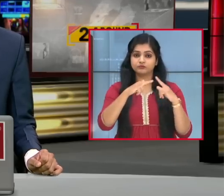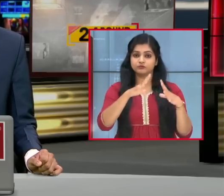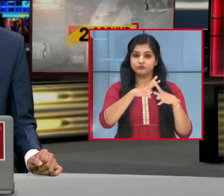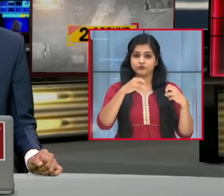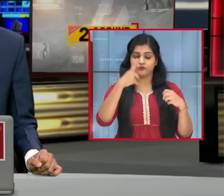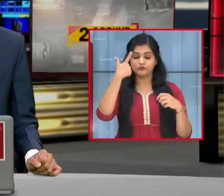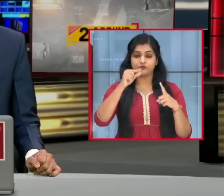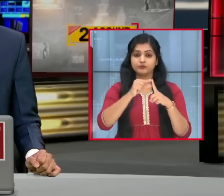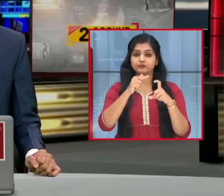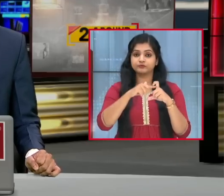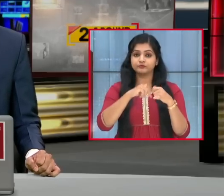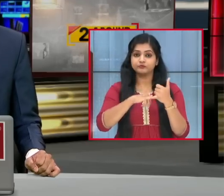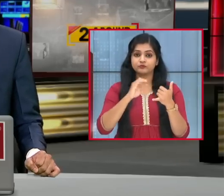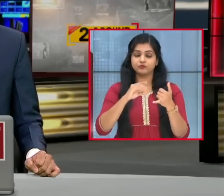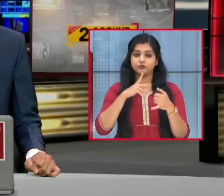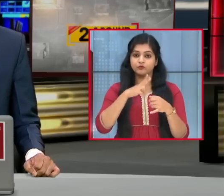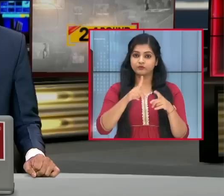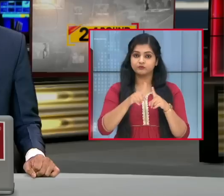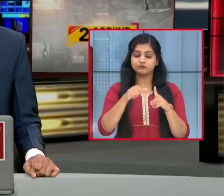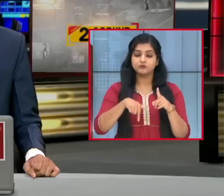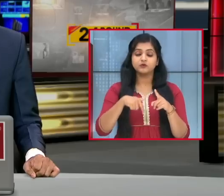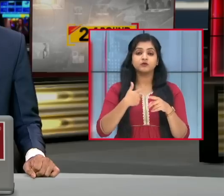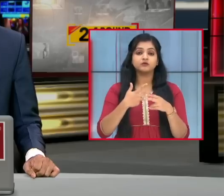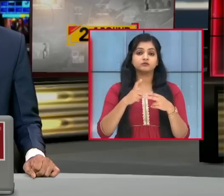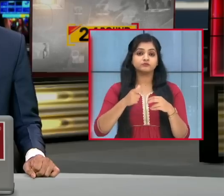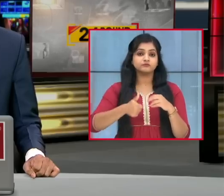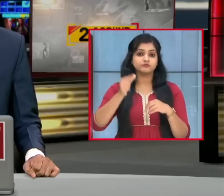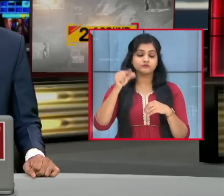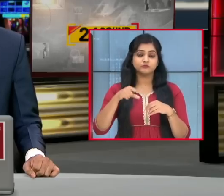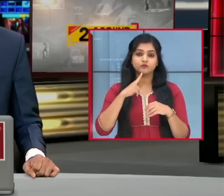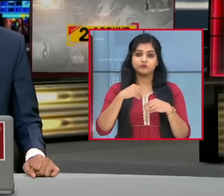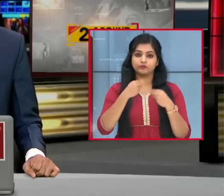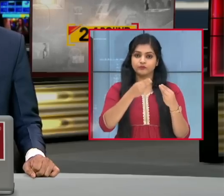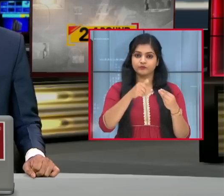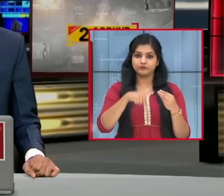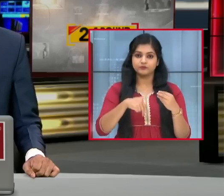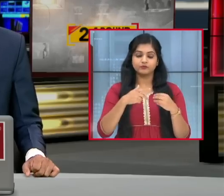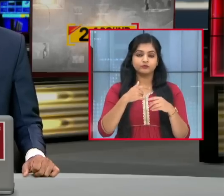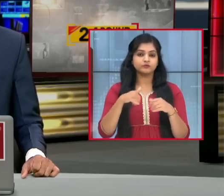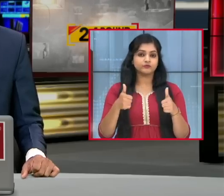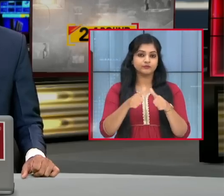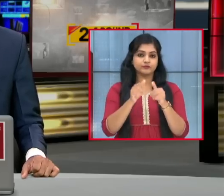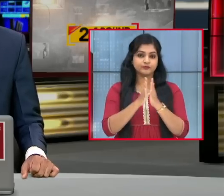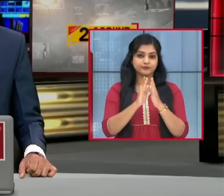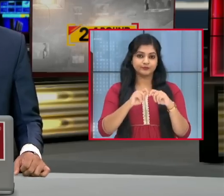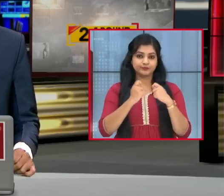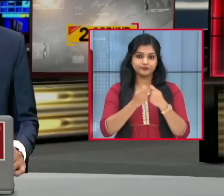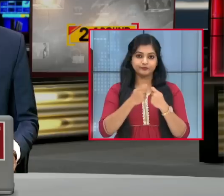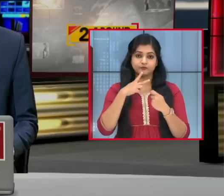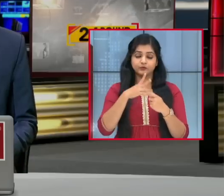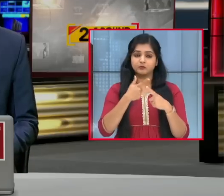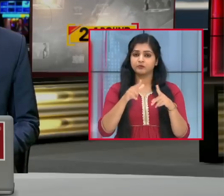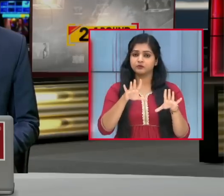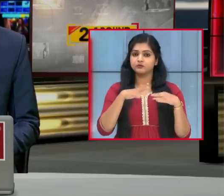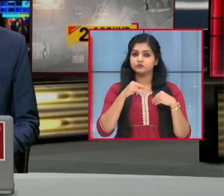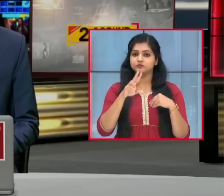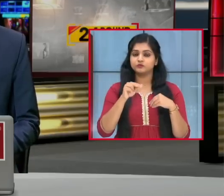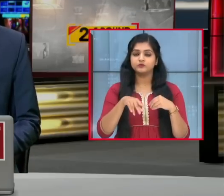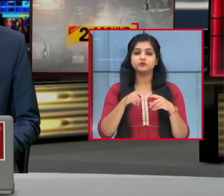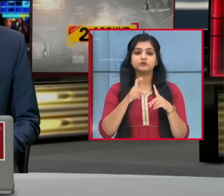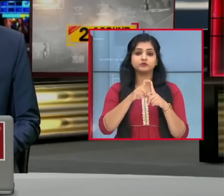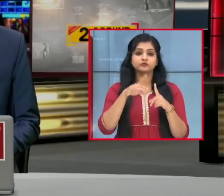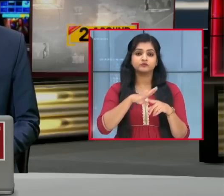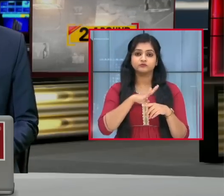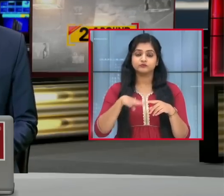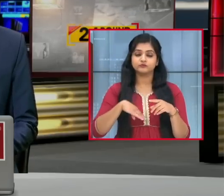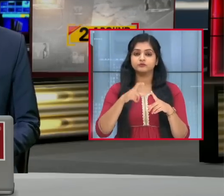കലക്ടർ ദേവസ്വങ്ങളെ അറിയിച്ചു. എന്നാൽ ഷെഡില്ലാതെ വെടിക്കെട്ട് നടത്താനാകില്ലെന്നാണ് ദേവസ്വങ്ങളുടെ നിലപാട്. നിർദ്ദേശം അംഗീകരിക്കാൻ കഴിയില്ലെന്നും ദേവസ്വം